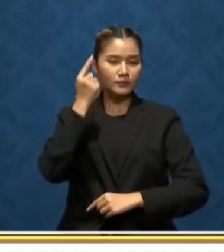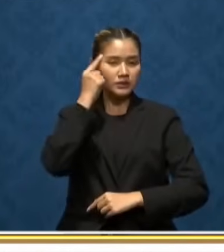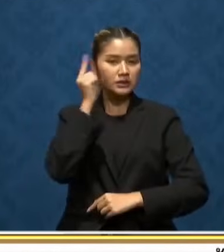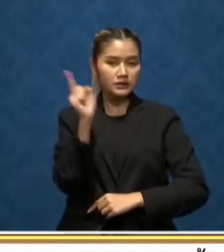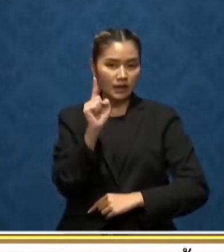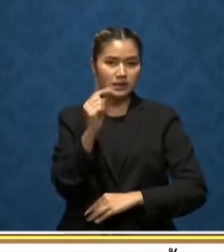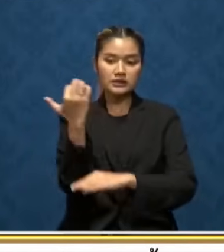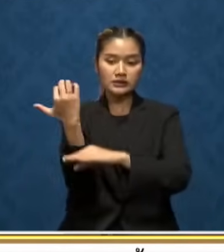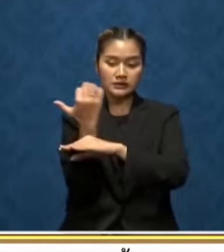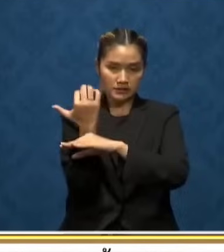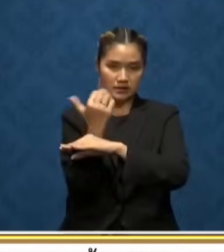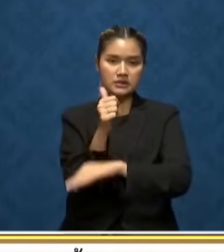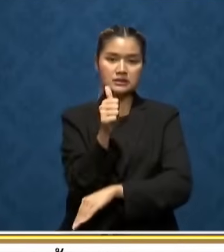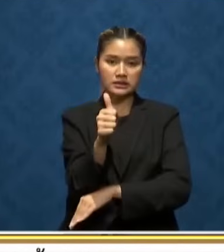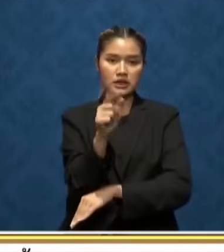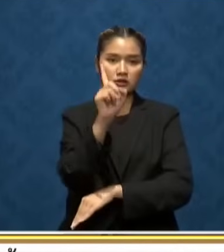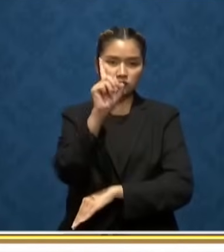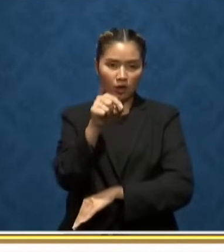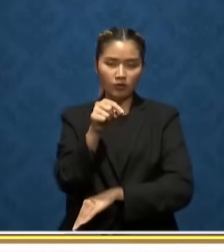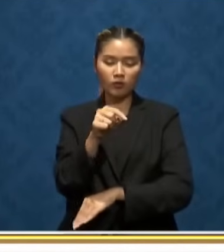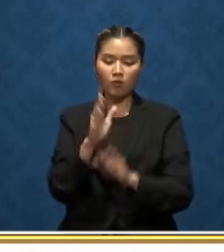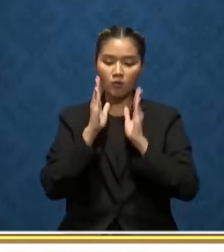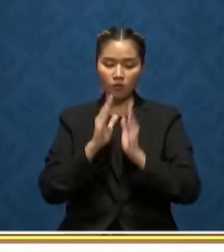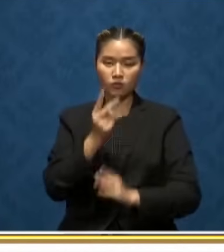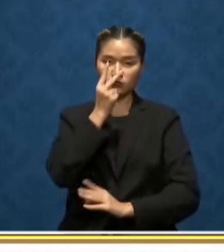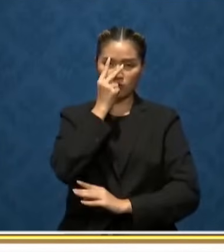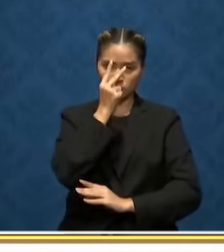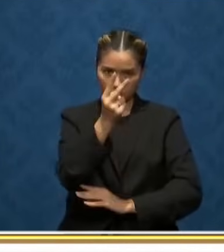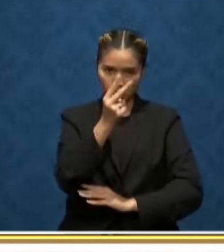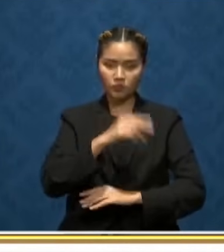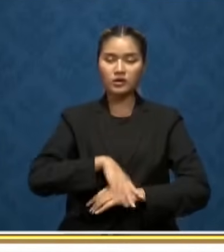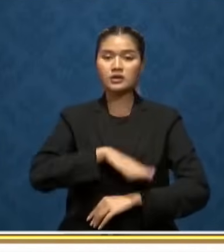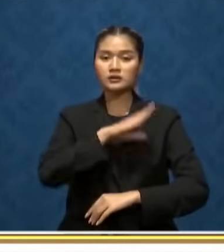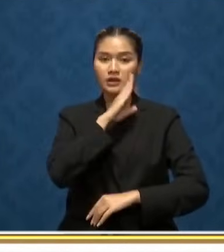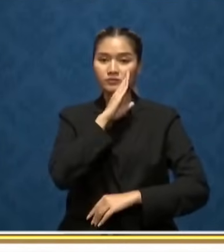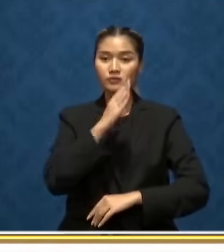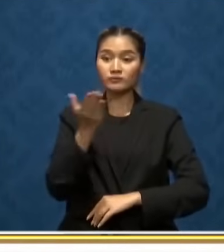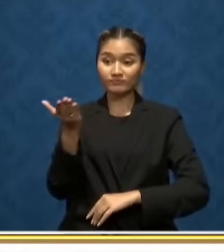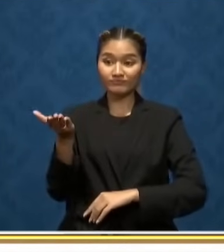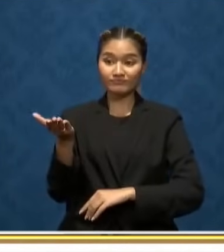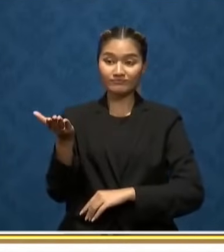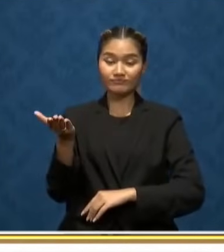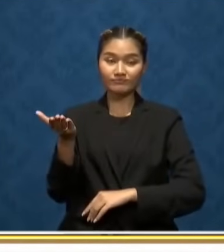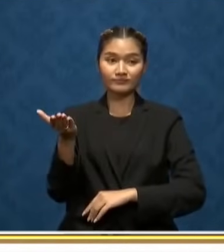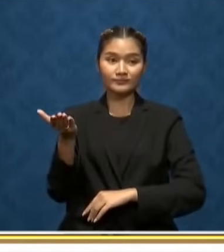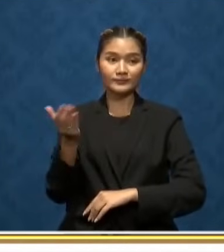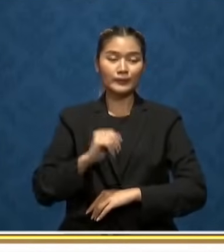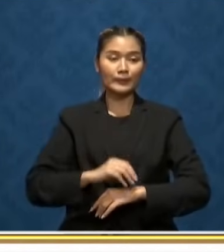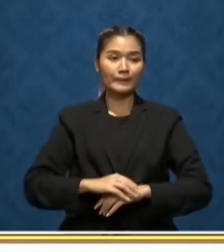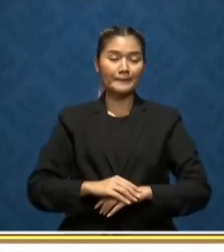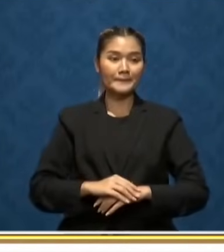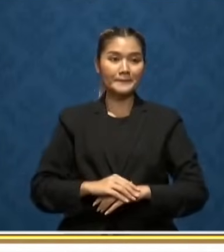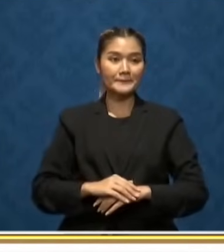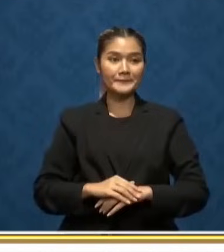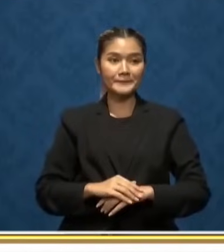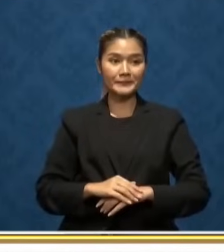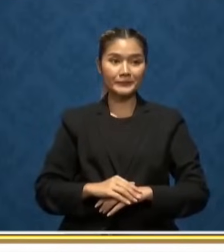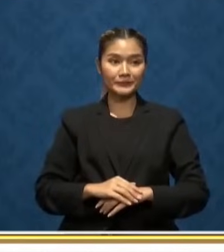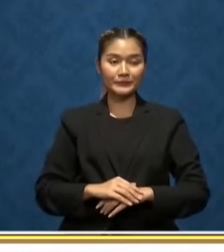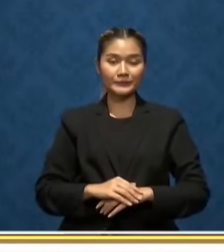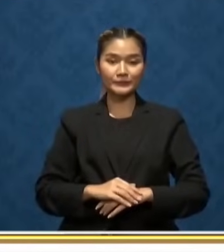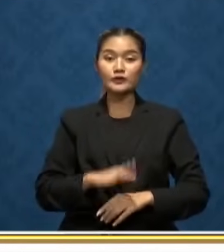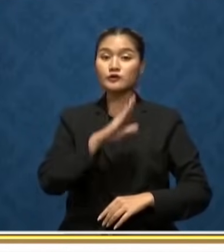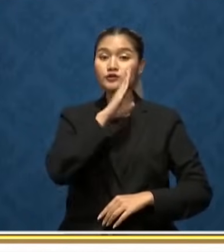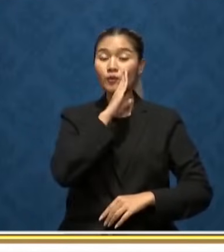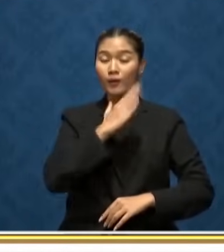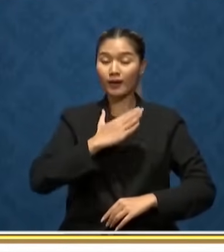อที่ดีมันต้องมีคนดูหน้าที่ท่านอย่างที่ผมเรียนท่านเมื่อสักครู่นี้ว่าคนเรามีแขนข้างซ้